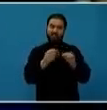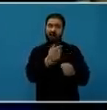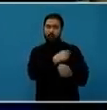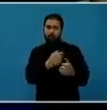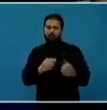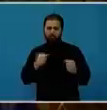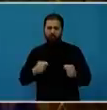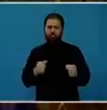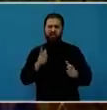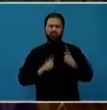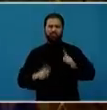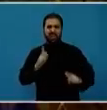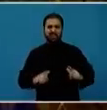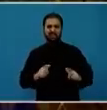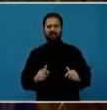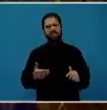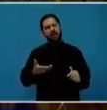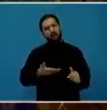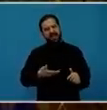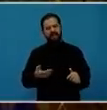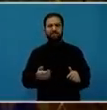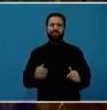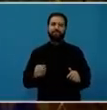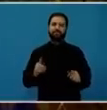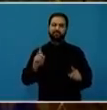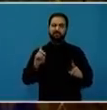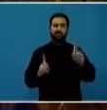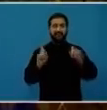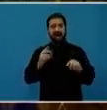anumite suferințe. Părinte, dacă ne uităm la Vechiul Testament,